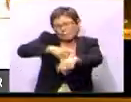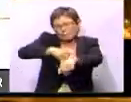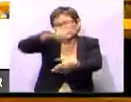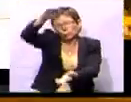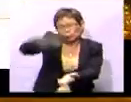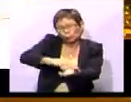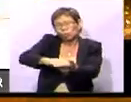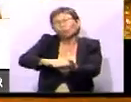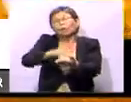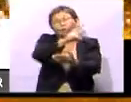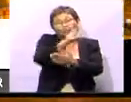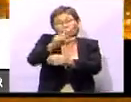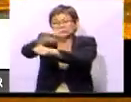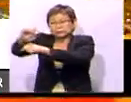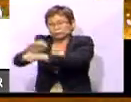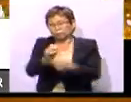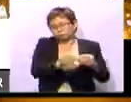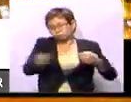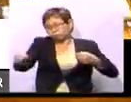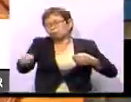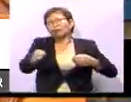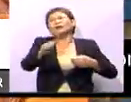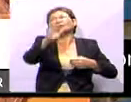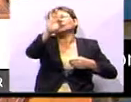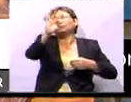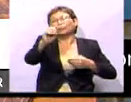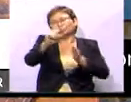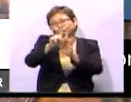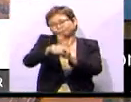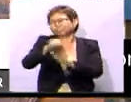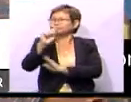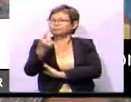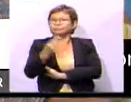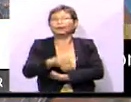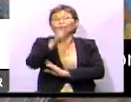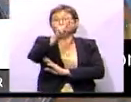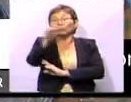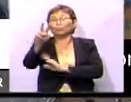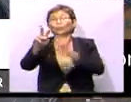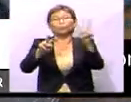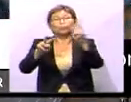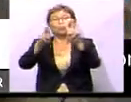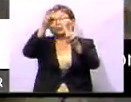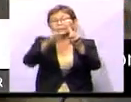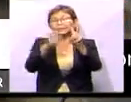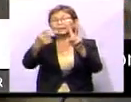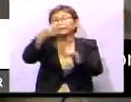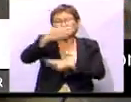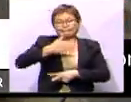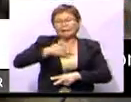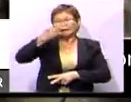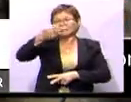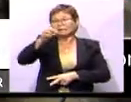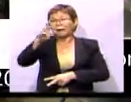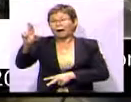perjalanan antara Kuala Lumpur dan Singapura kepada 90 minit. 22 Disember lalu, MyHSR Corp